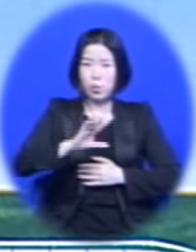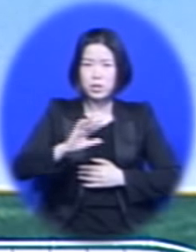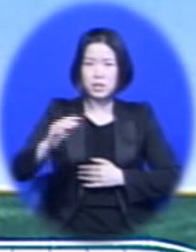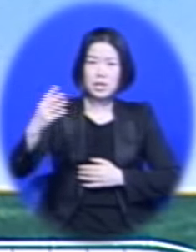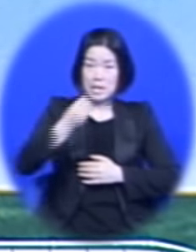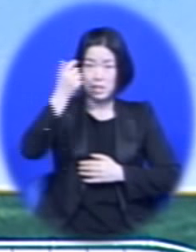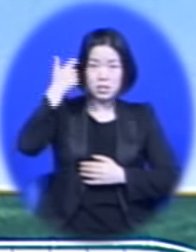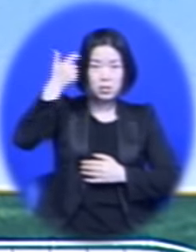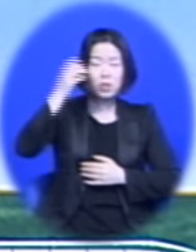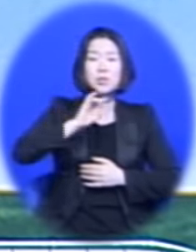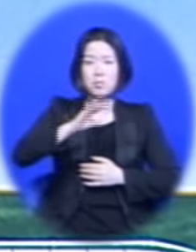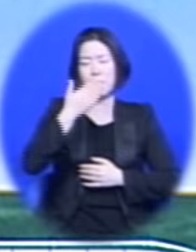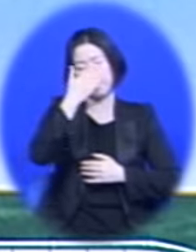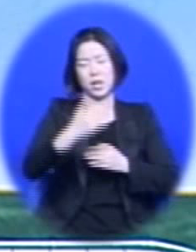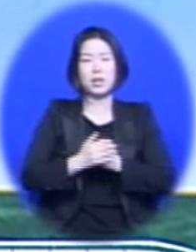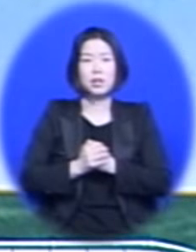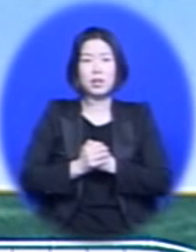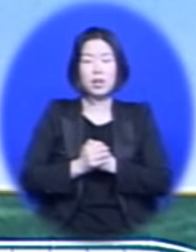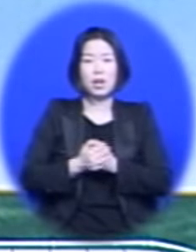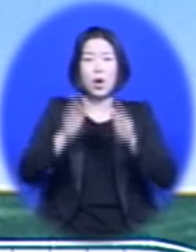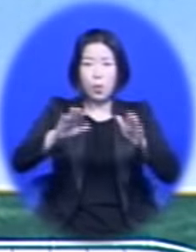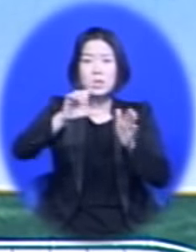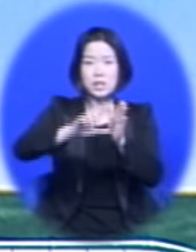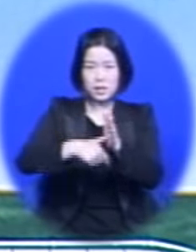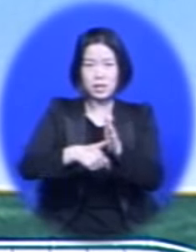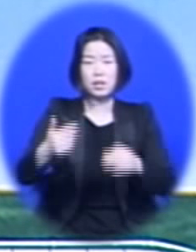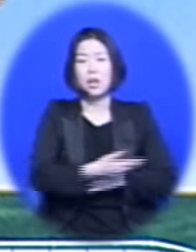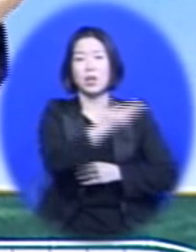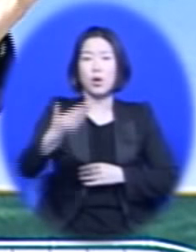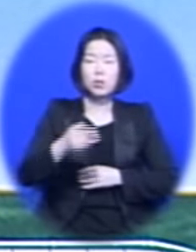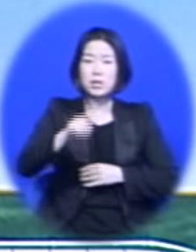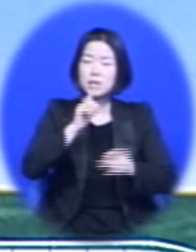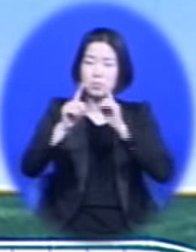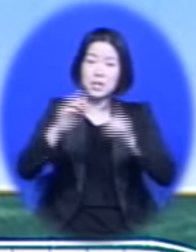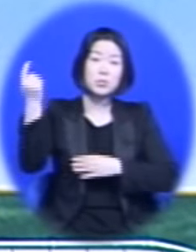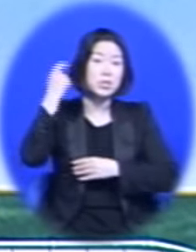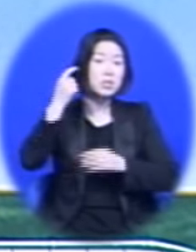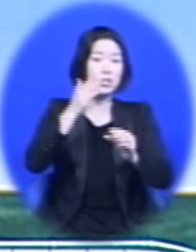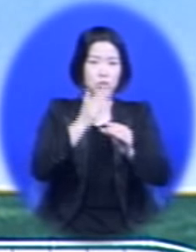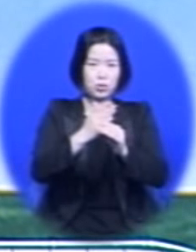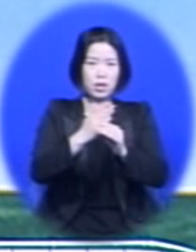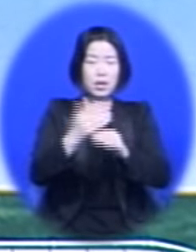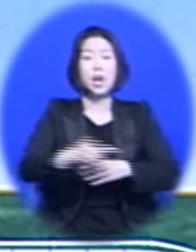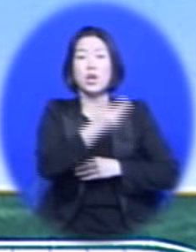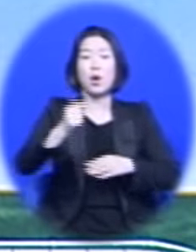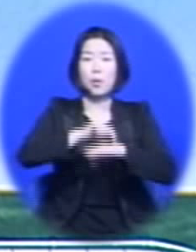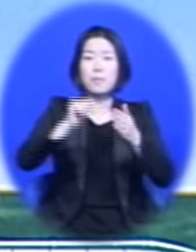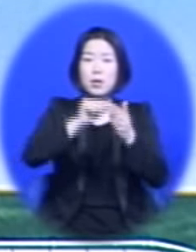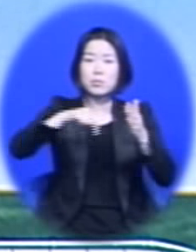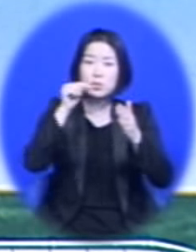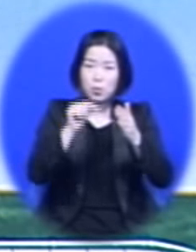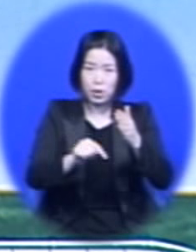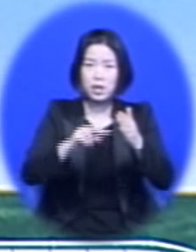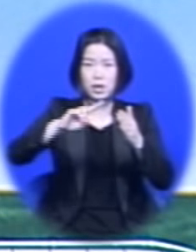성령께서만 하실 수 있어요. 그런데 오늘 이 시간에 여러분이 이 말씀을 들으시는 중에 여러분의 마음 속에